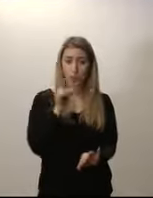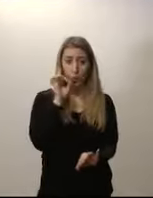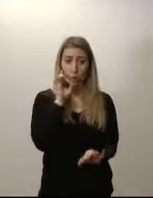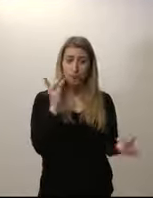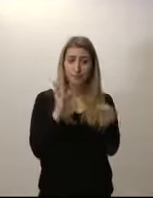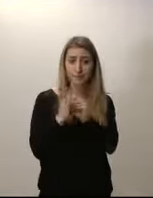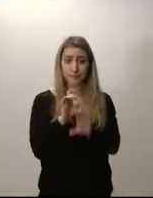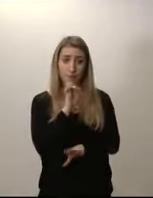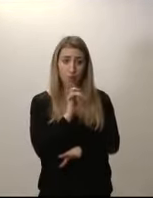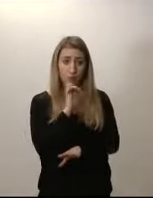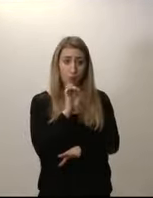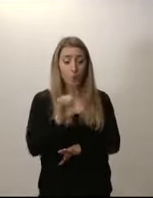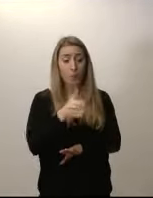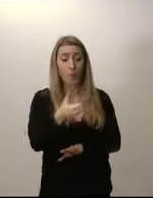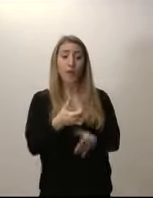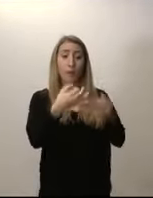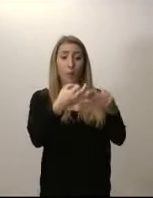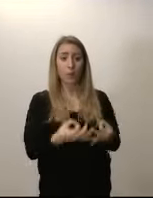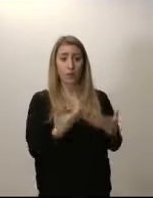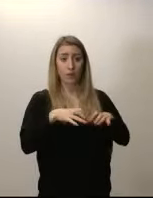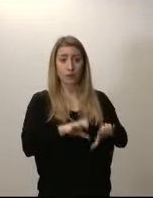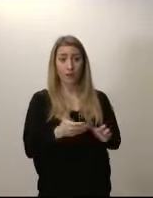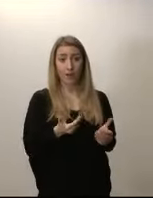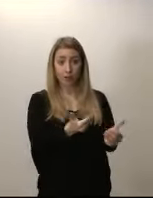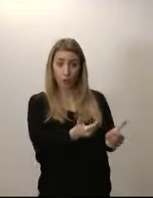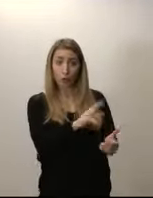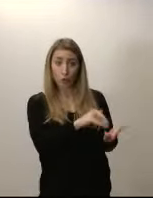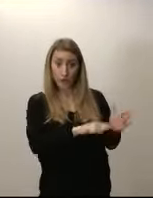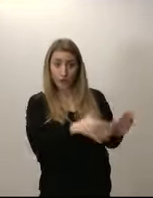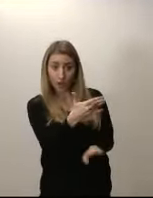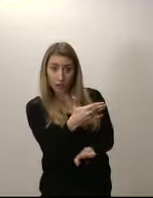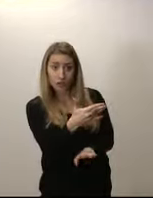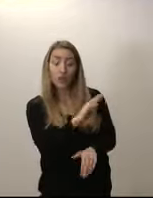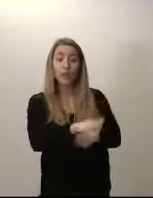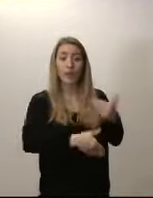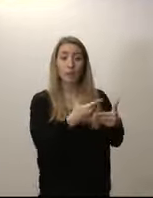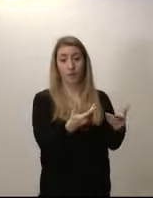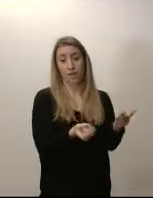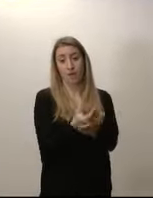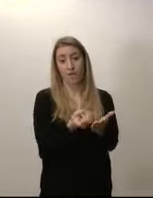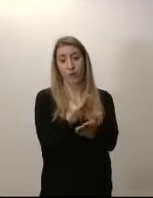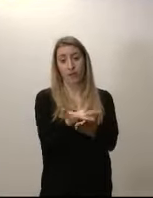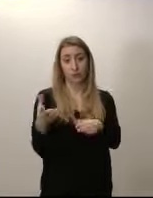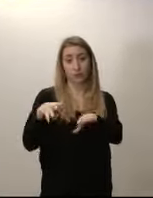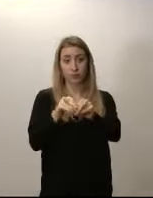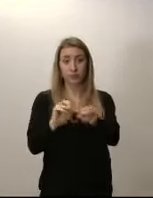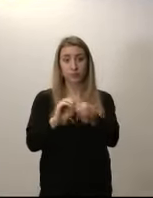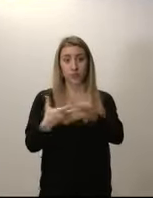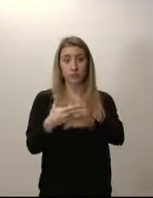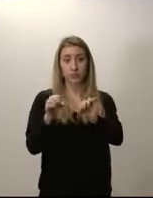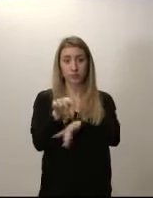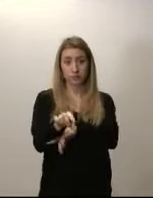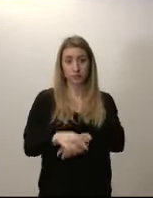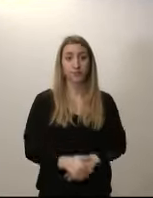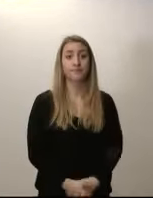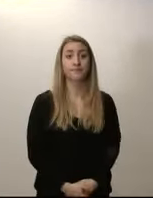de publier le compte administratif de 2015 pour pouvoir mettre en ligne en fait les subventions aux